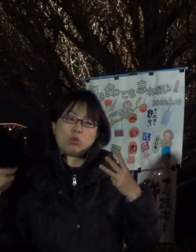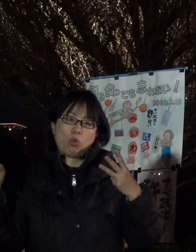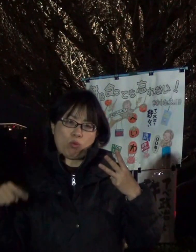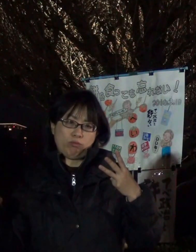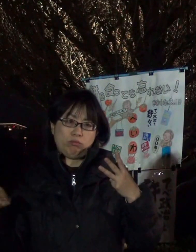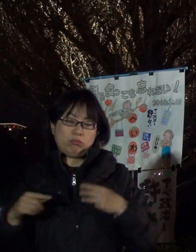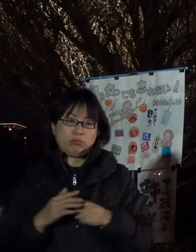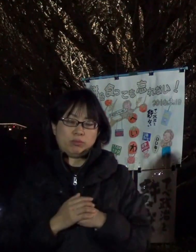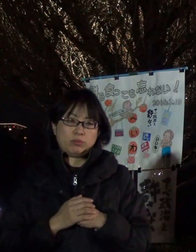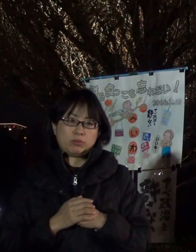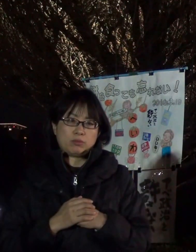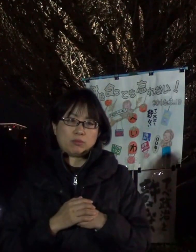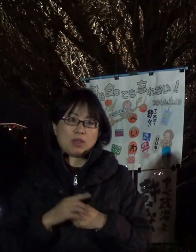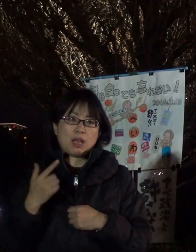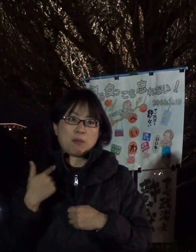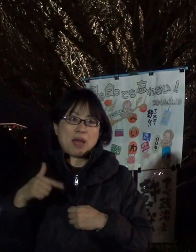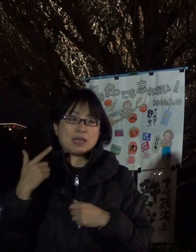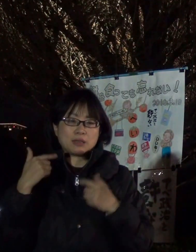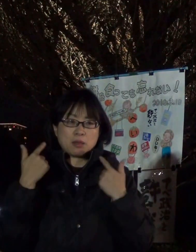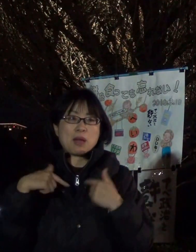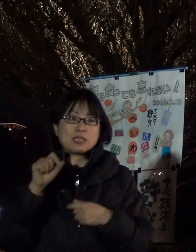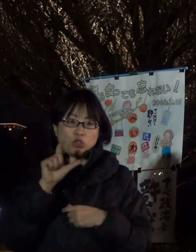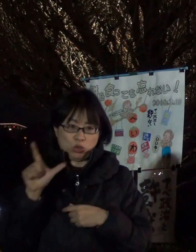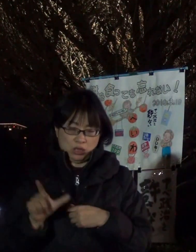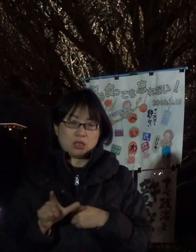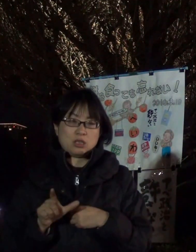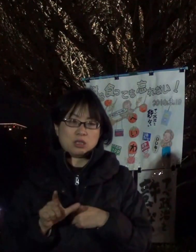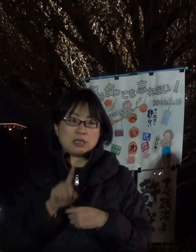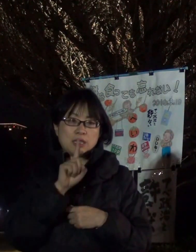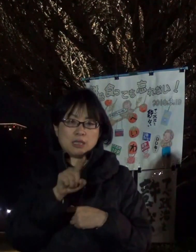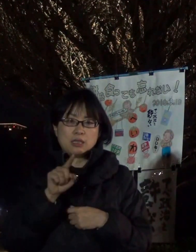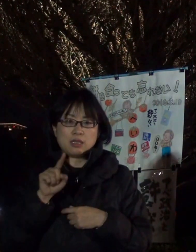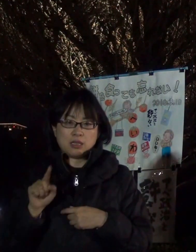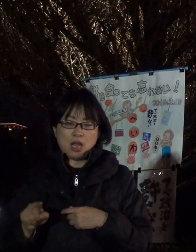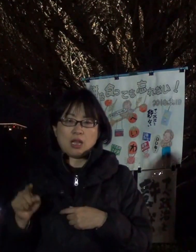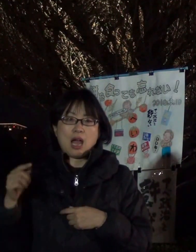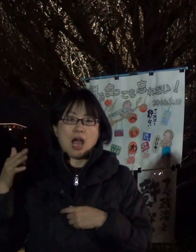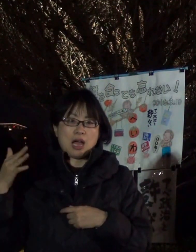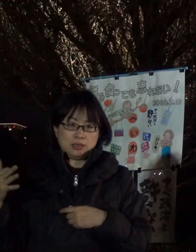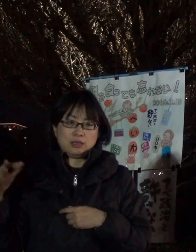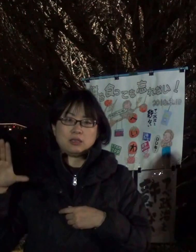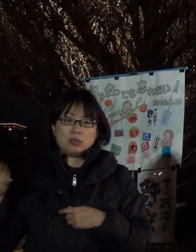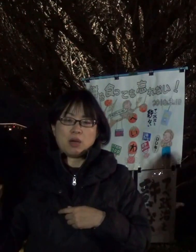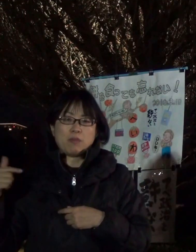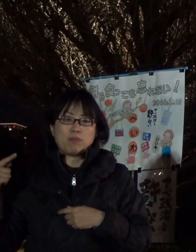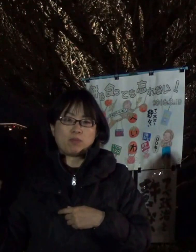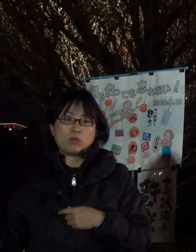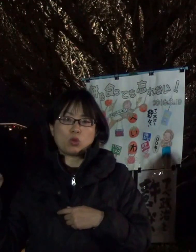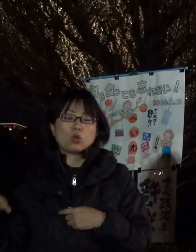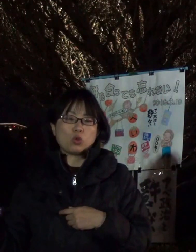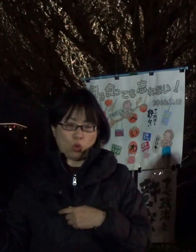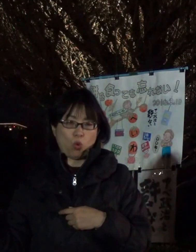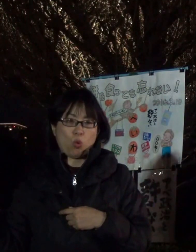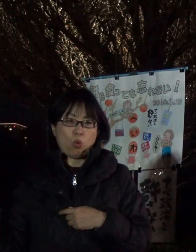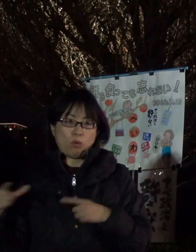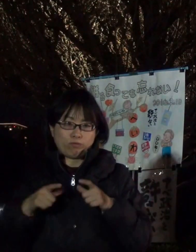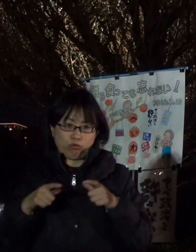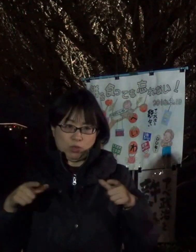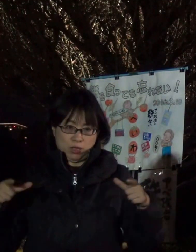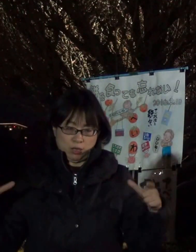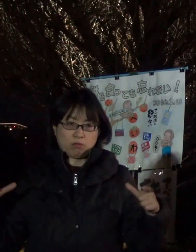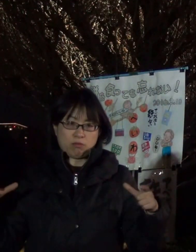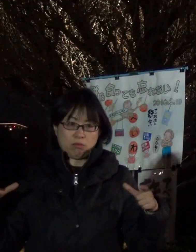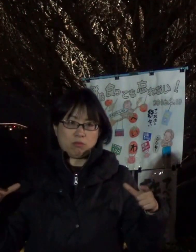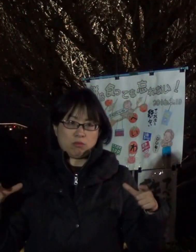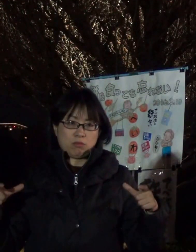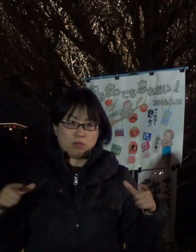月間平均増加量が 1.8 万トンとすると、はい、今何らかの理由でタンクの増設が止まったらどうなるでしょうか、というのは多分皆さん